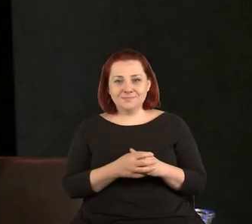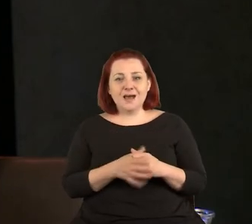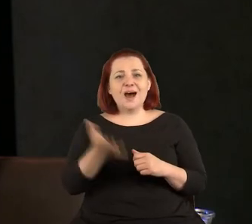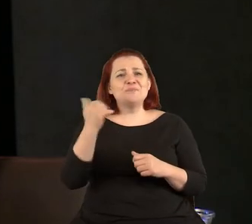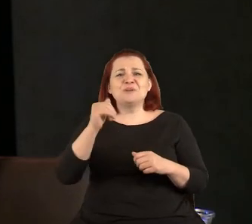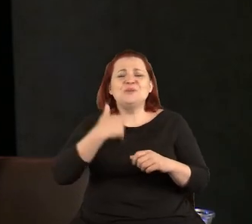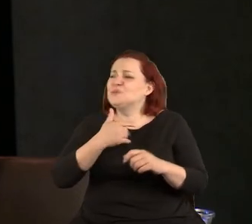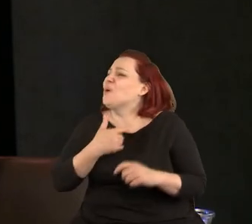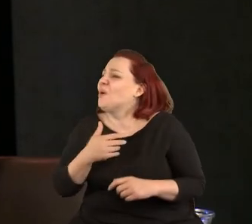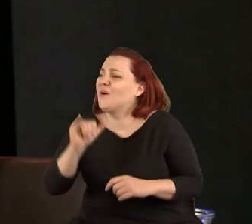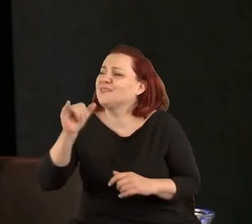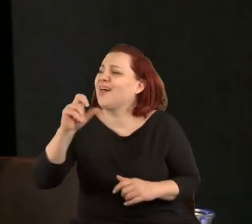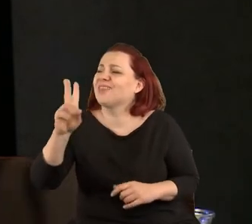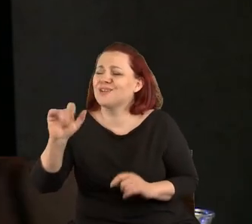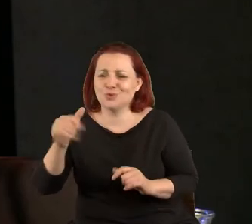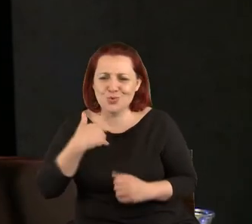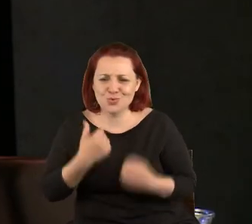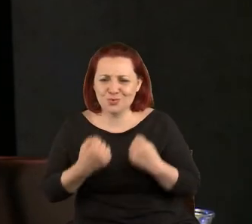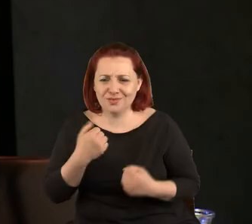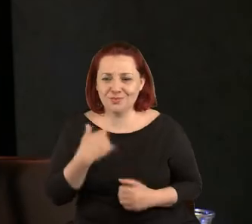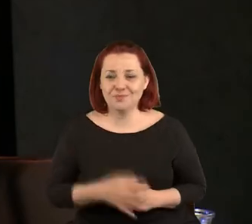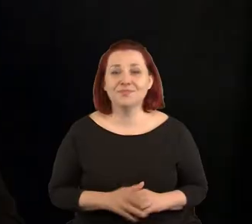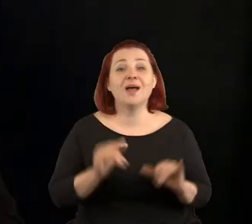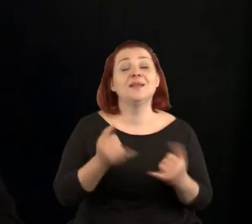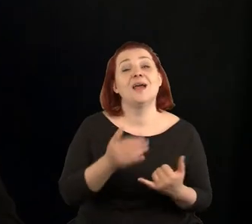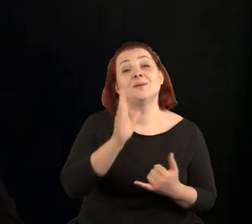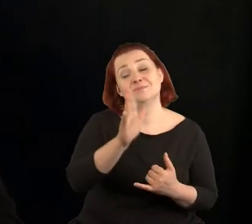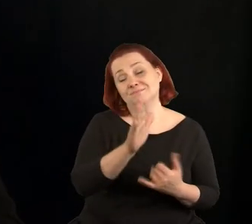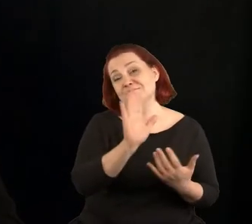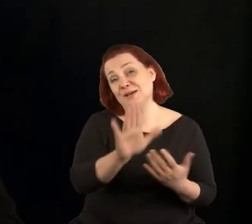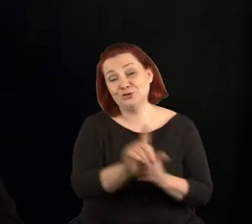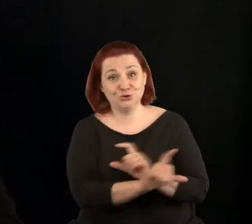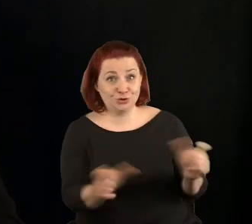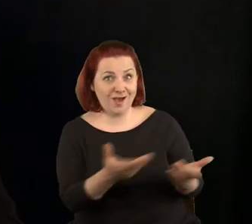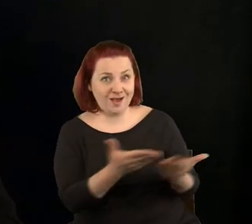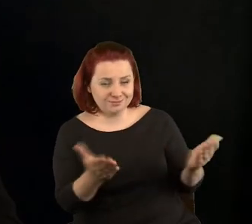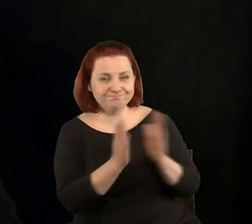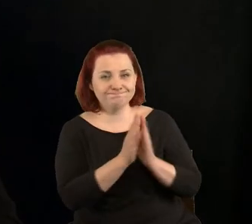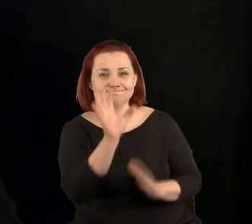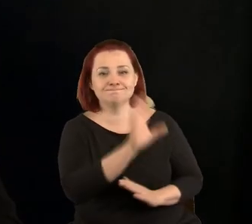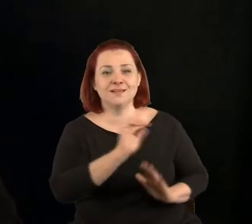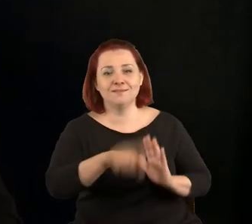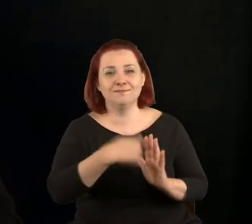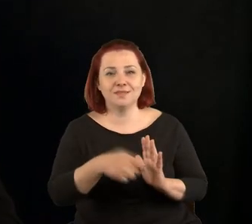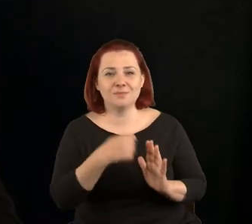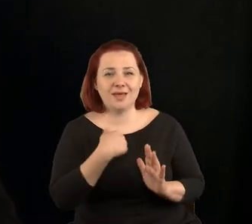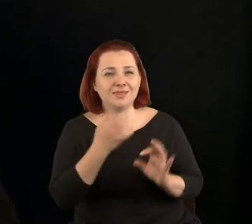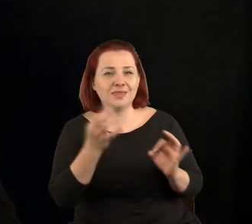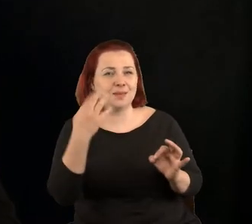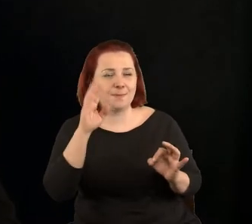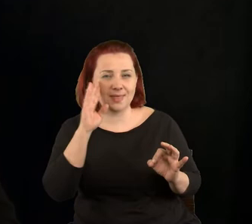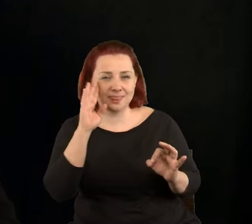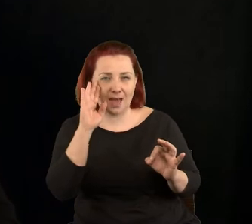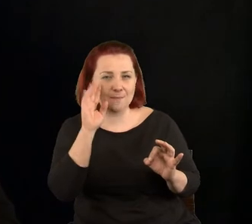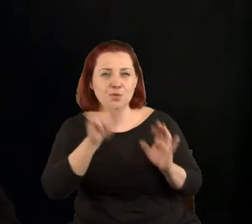co było trudne? Jak będziecie Państwo mieli czas, to zobaczcie film. Ja wprawdzie teraz nie pamiętam, bo